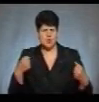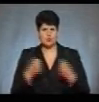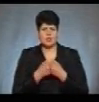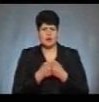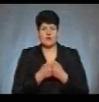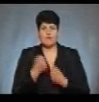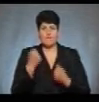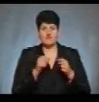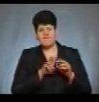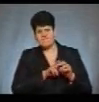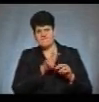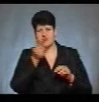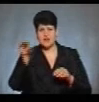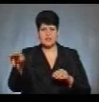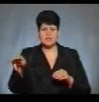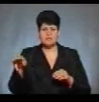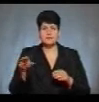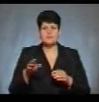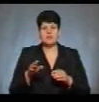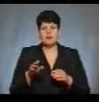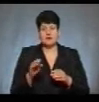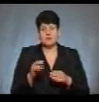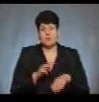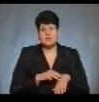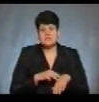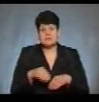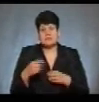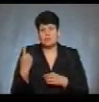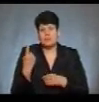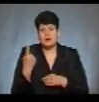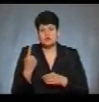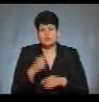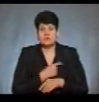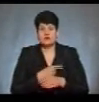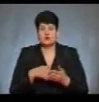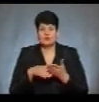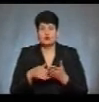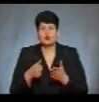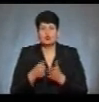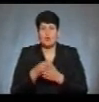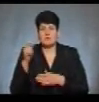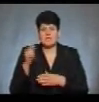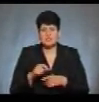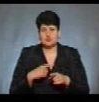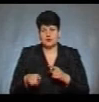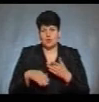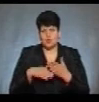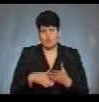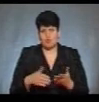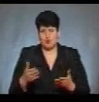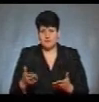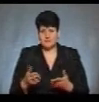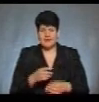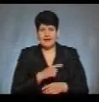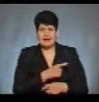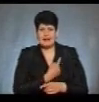вилетів з автомобіля «Мазда». Власне, поліцейські йому надали першу медичну допомогу ще до приїзду швидкої допомоги.